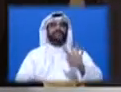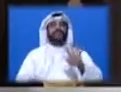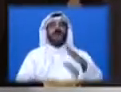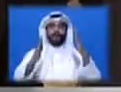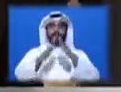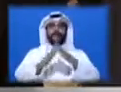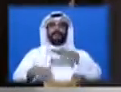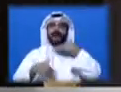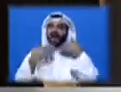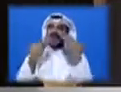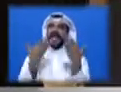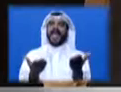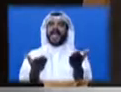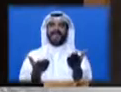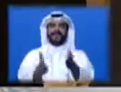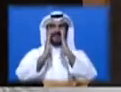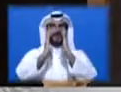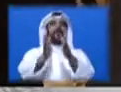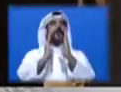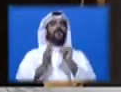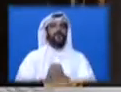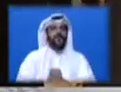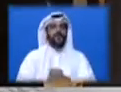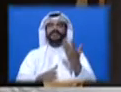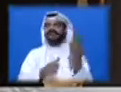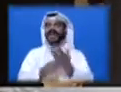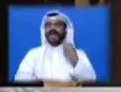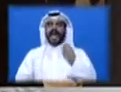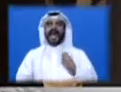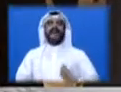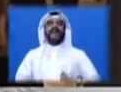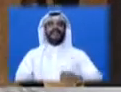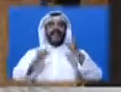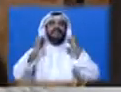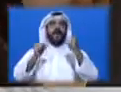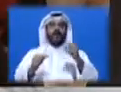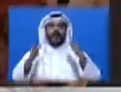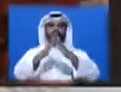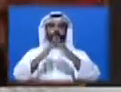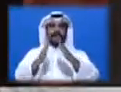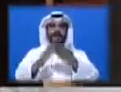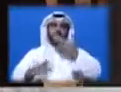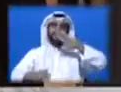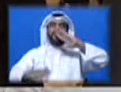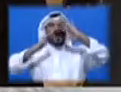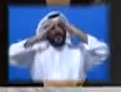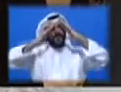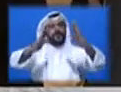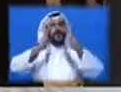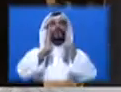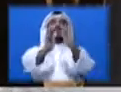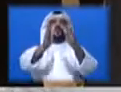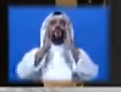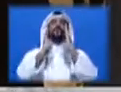والأمان، ونحن على ثقة تامة بأن الشعب المصري سيعود أقوى مما كان عليه، وستعود مصر